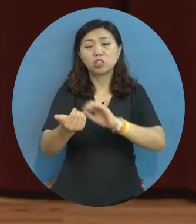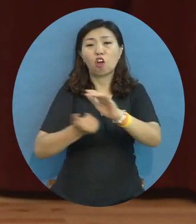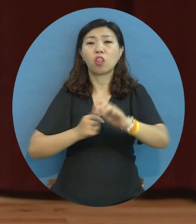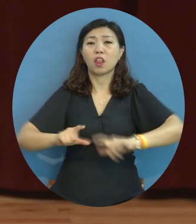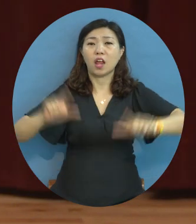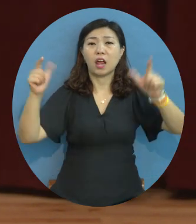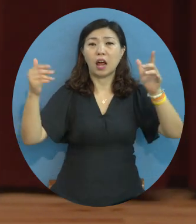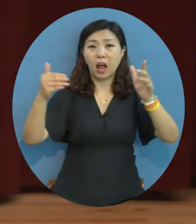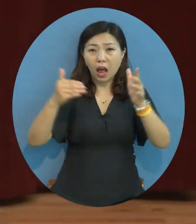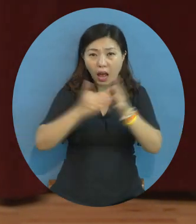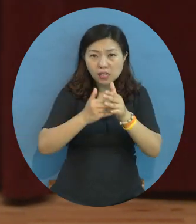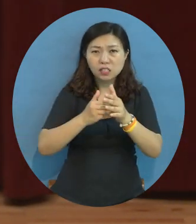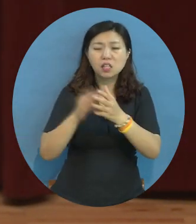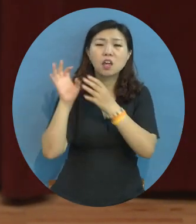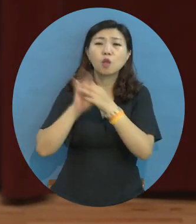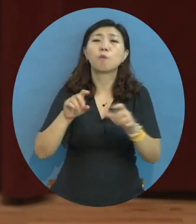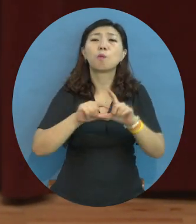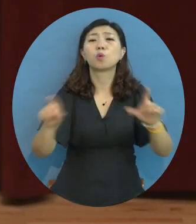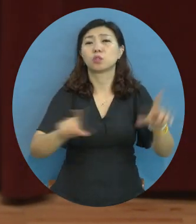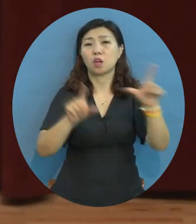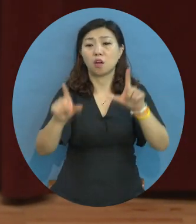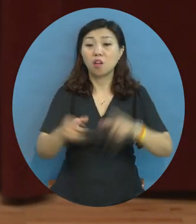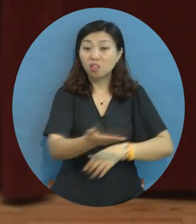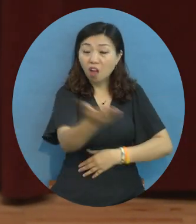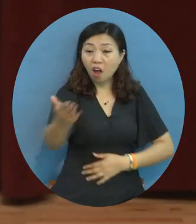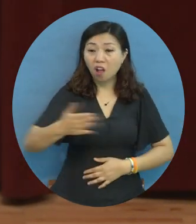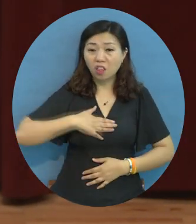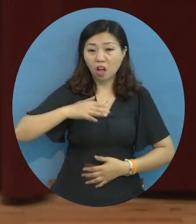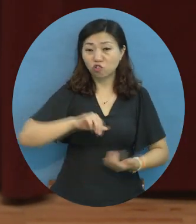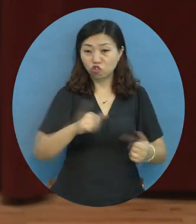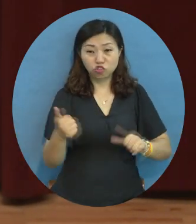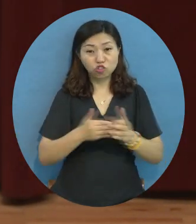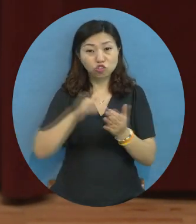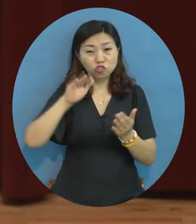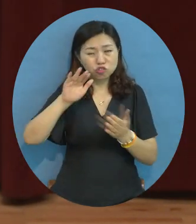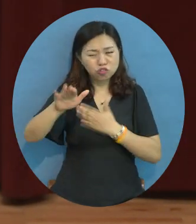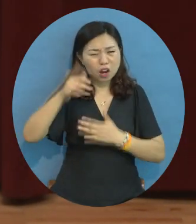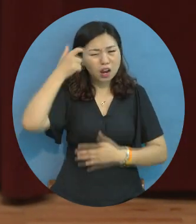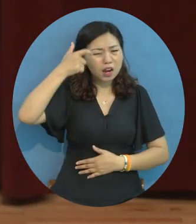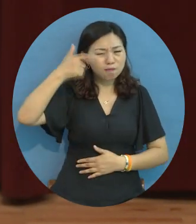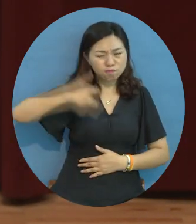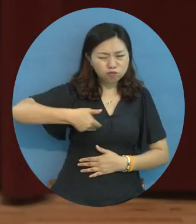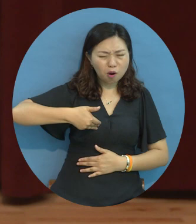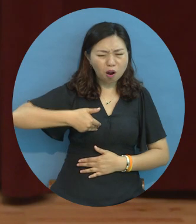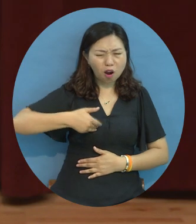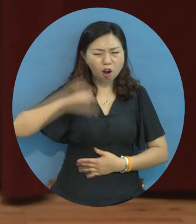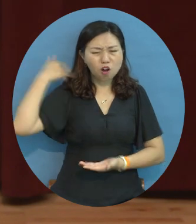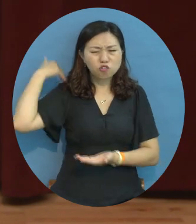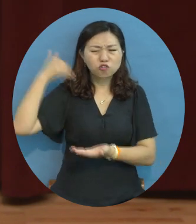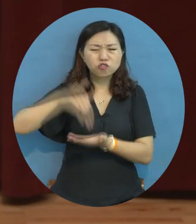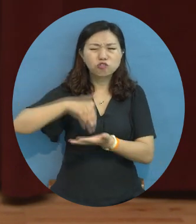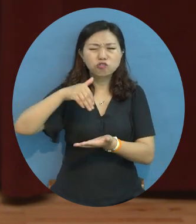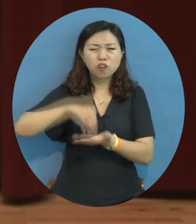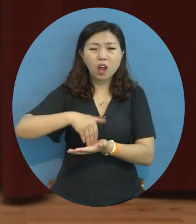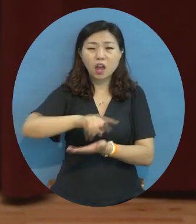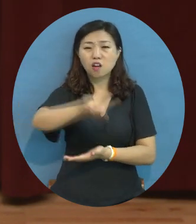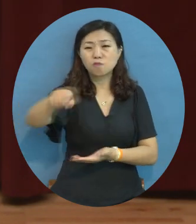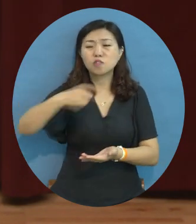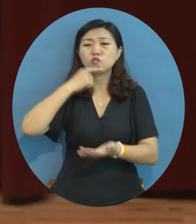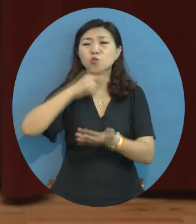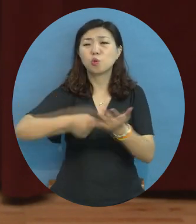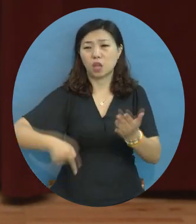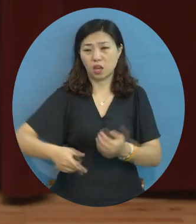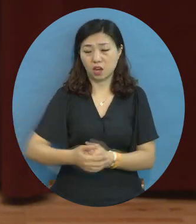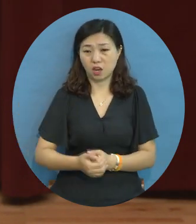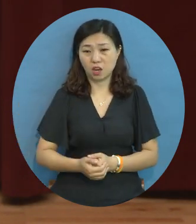없니? 야 이면 누군 내줬고 나중에 그때 물어볼 걸 후회하면 누구 손해다. 친구가 친구였더니 묻듯이